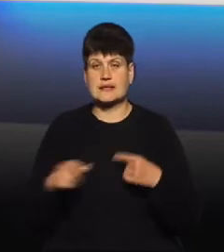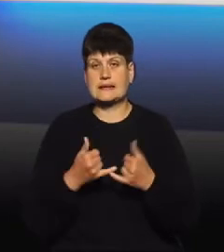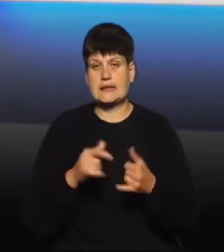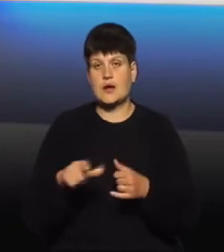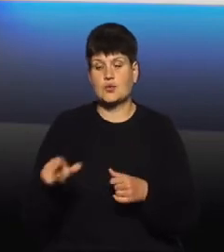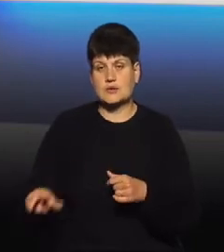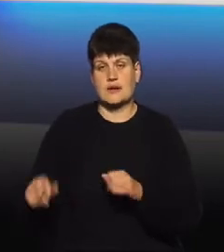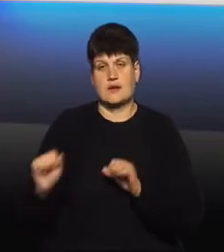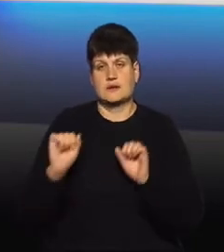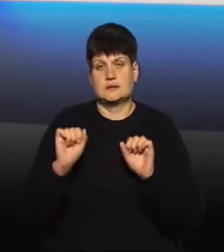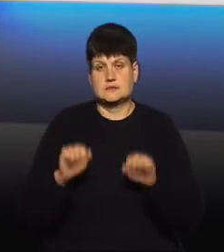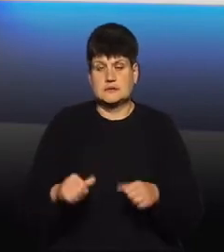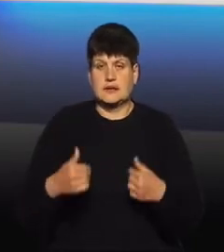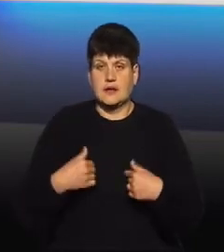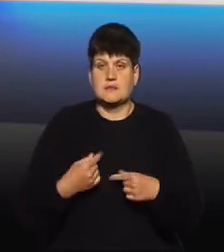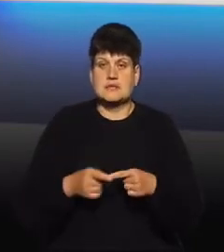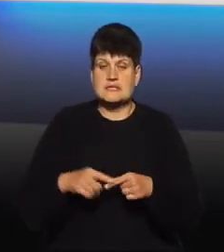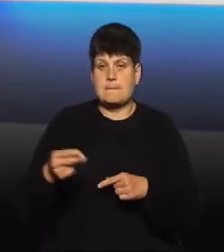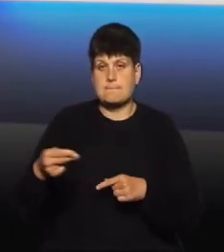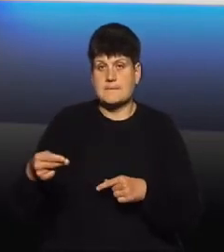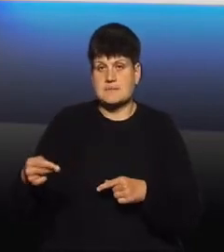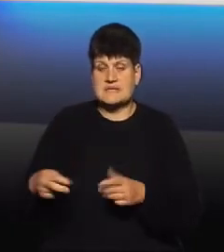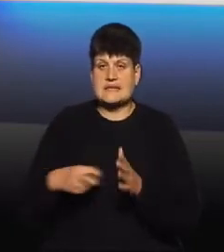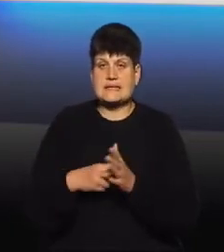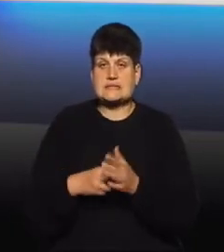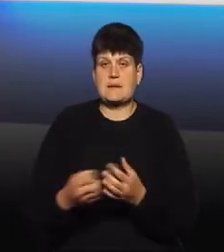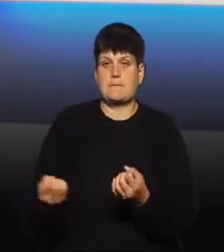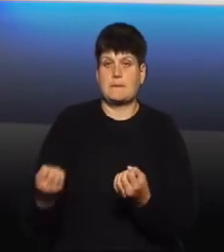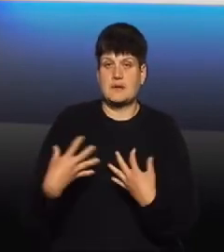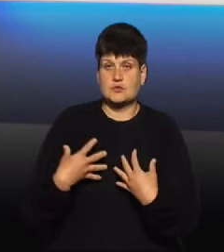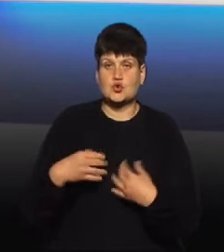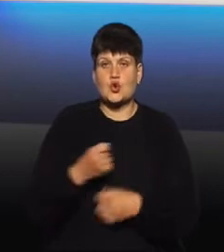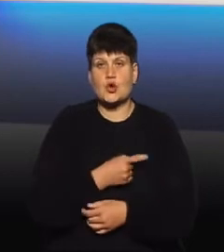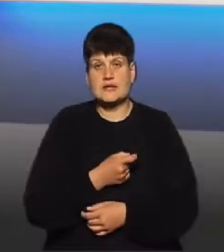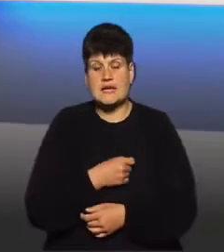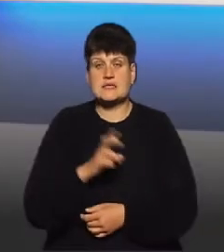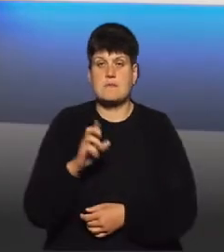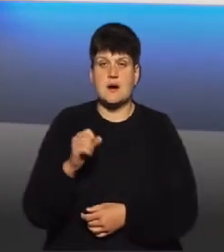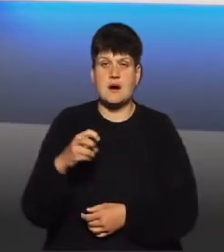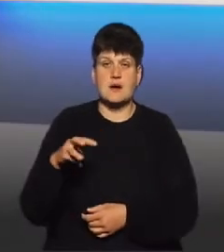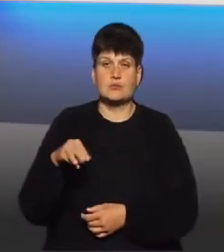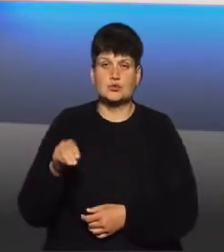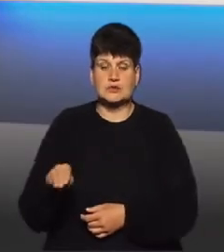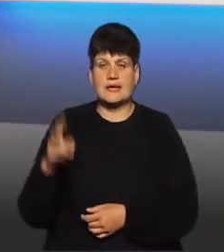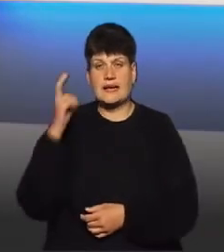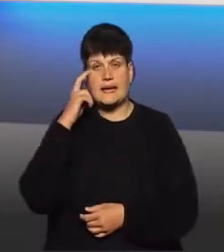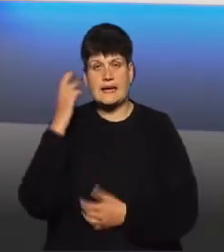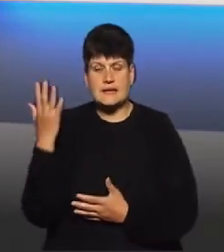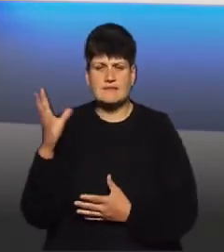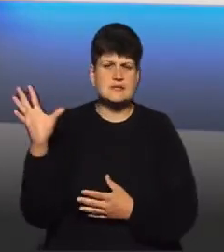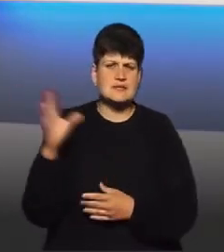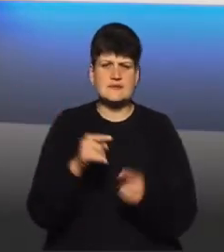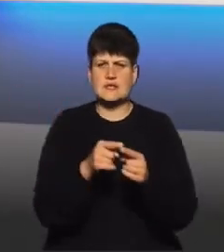Нам ці такі вже підписані листи передають з Одеси, з Бахмута, з Києва, ну, зі всіх куточків. Не лише